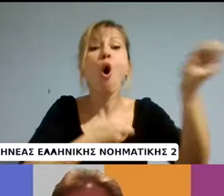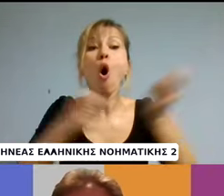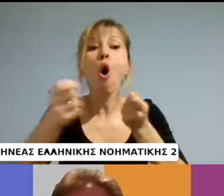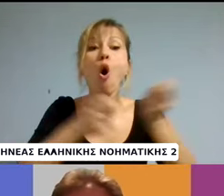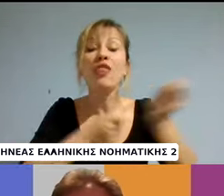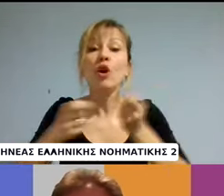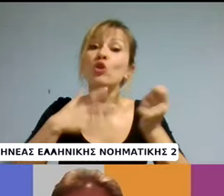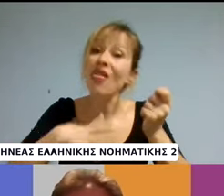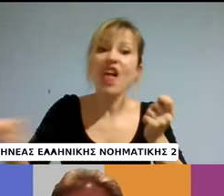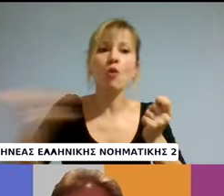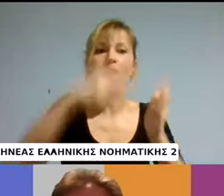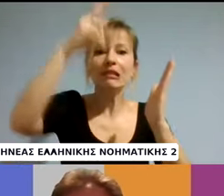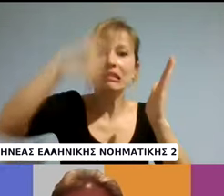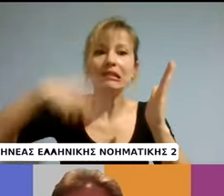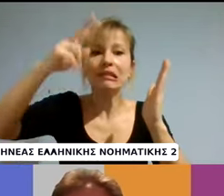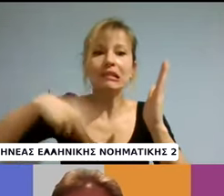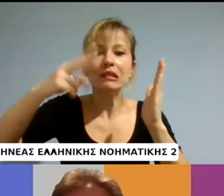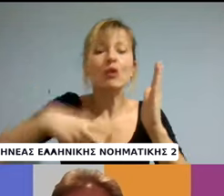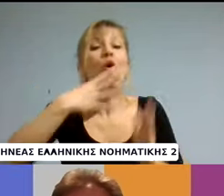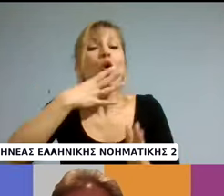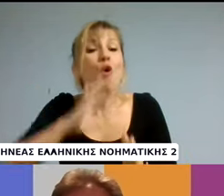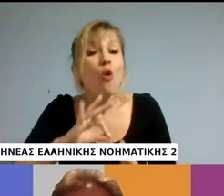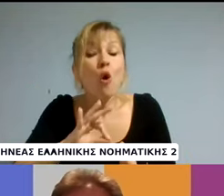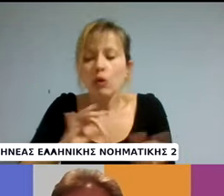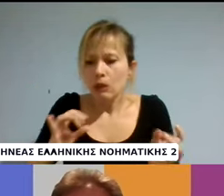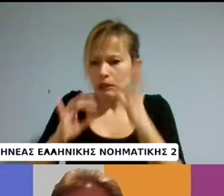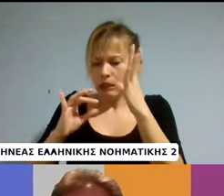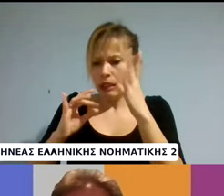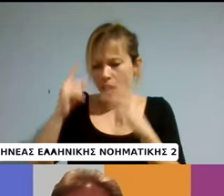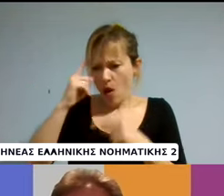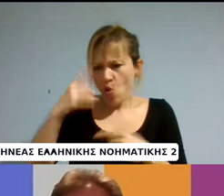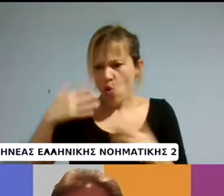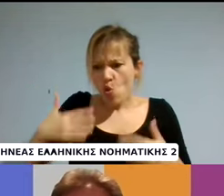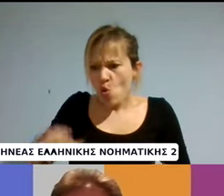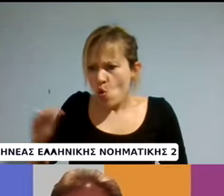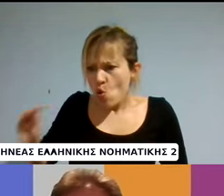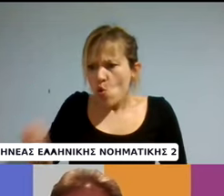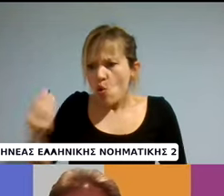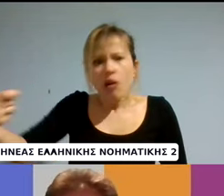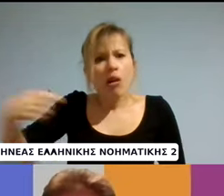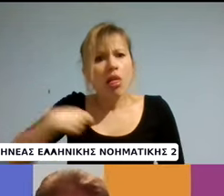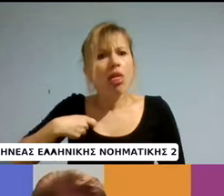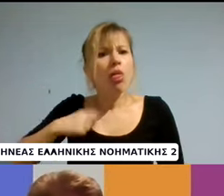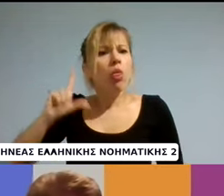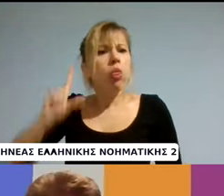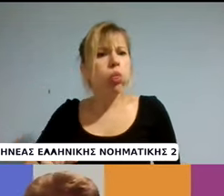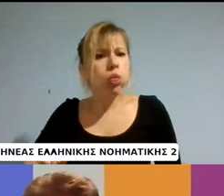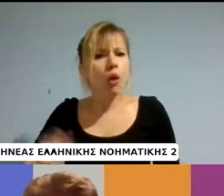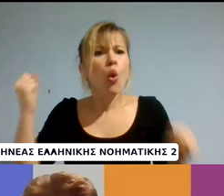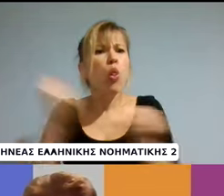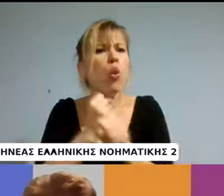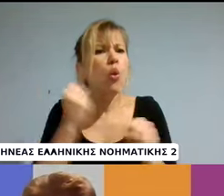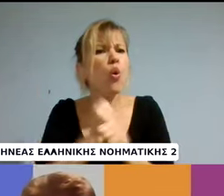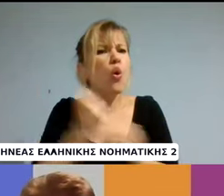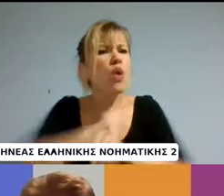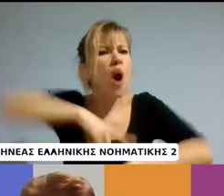θα ήθελε να δουλεύει για μια αμοιβή αν καταλαβαίνει ότι αυτή η αμοιβή δεν είναι βιώσιμη. Επίσης, να σας